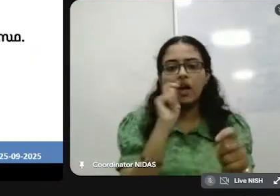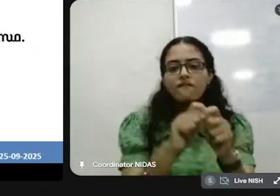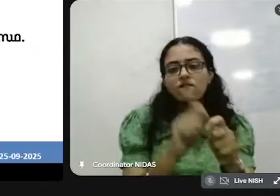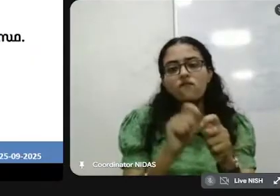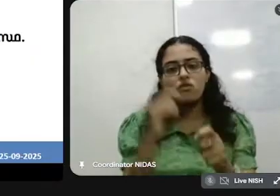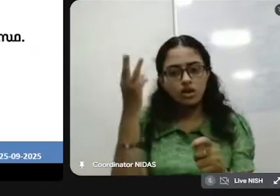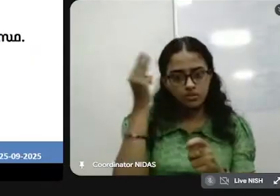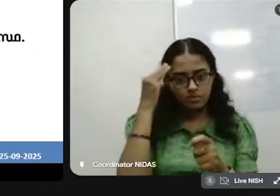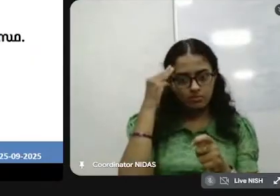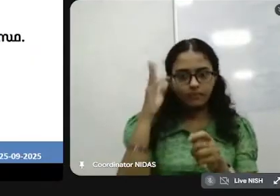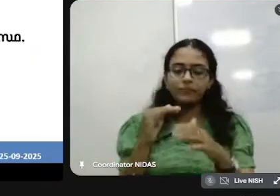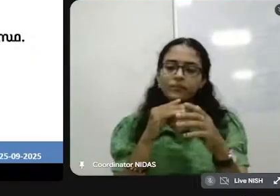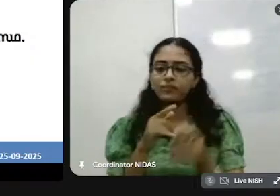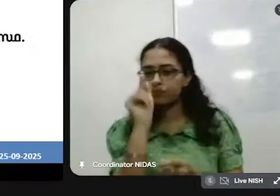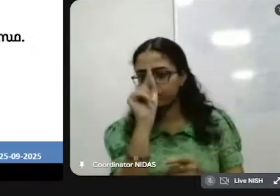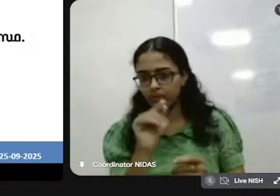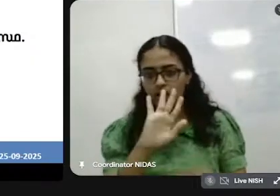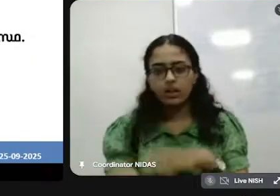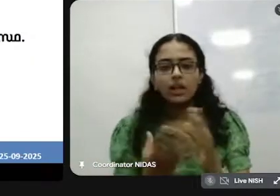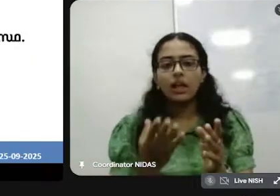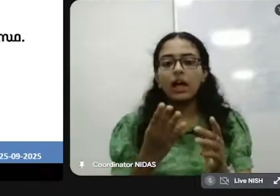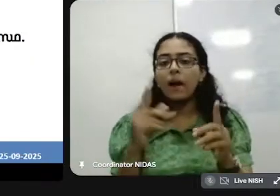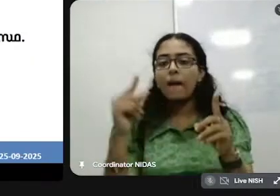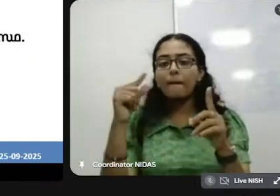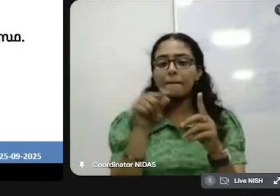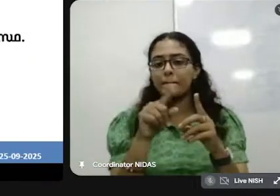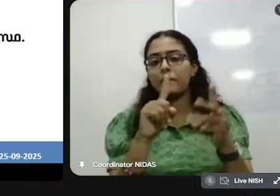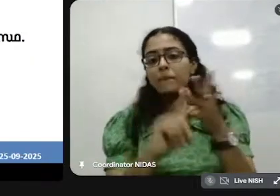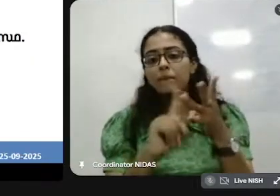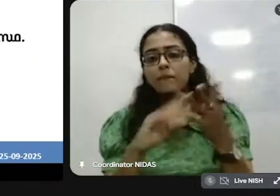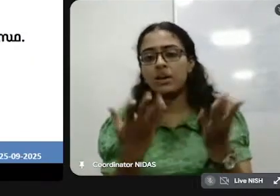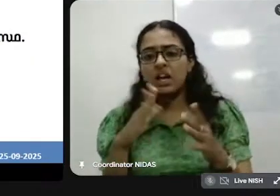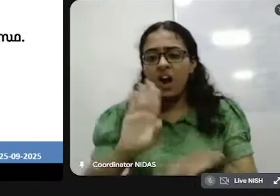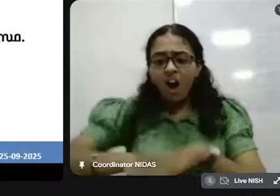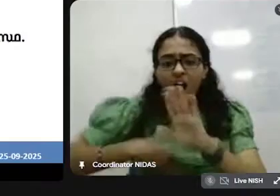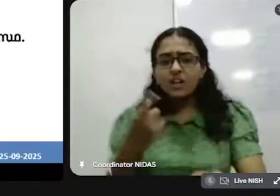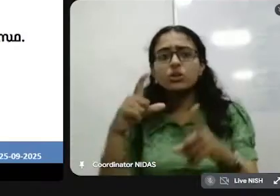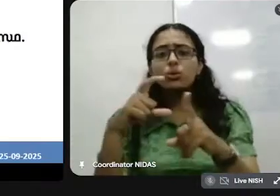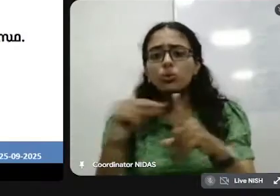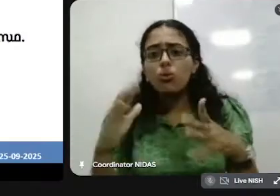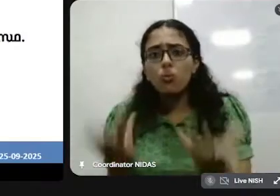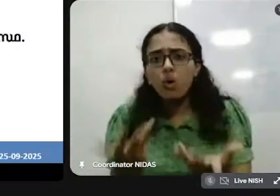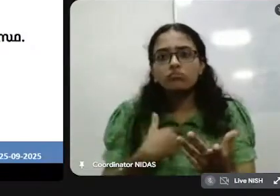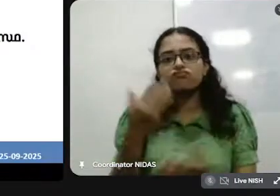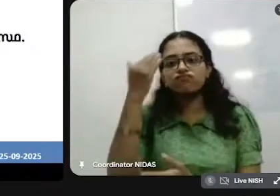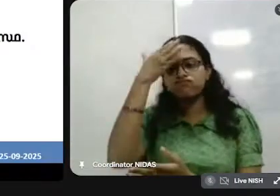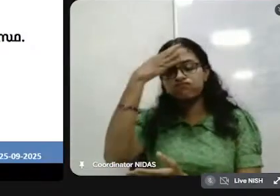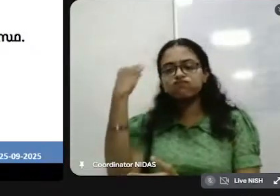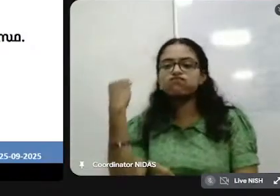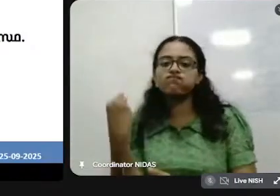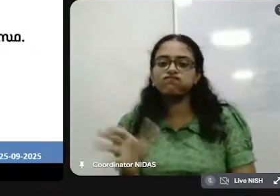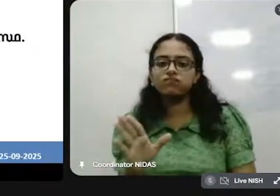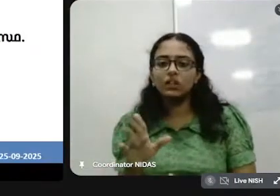മെമ്മറിയിലുള്ള ബുദ്ധിമുട്ടായിട്ട് കാണുന്നത്. പ്രോസ്പെക്റ്റീവ് മെമ്മറിയിൽ നമ്മൾ ഉദ്ദേശിക്കുമ്പോൾ അടുത്തതായിട്ട് എന്ത് ചെയ്യണം എന്നുള്ളത് മറന്നു പോകുന്ന അവസ്ഥ.